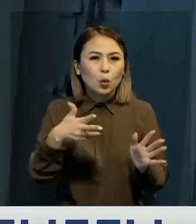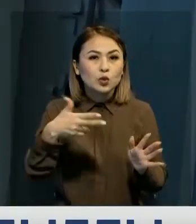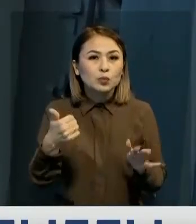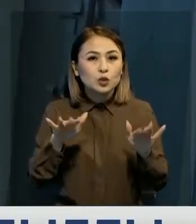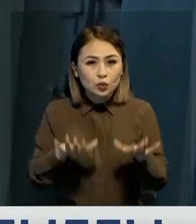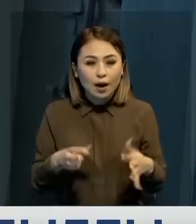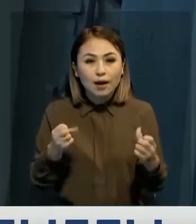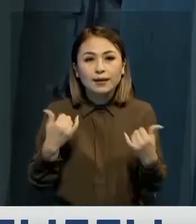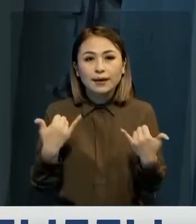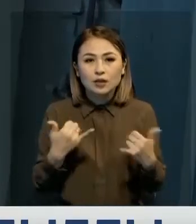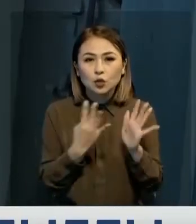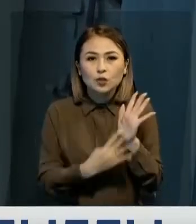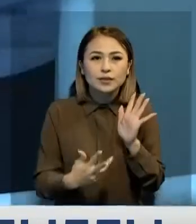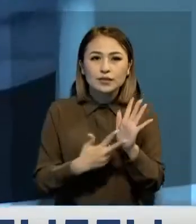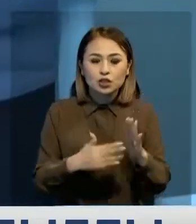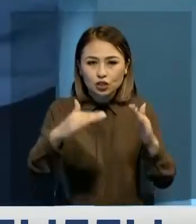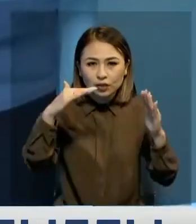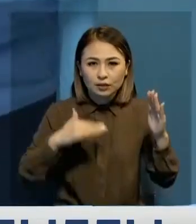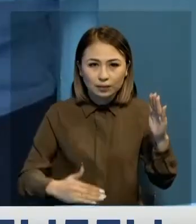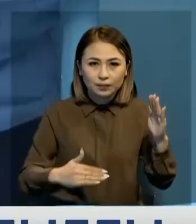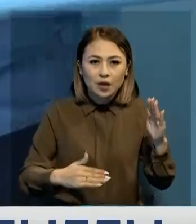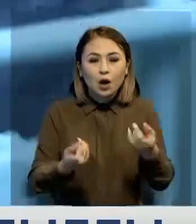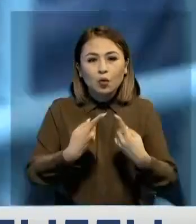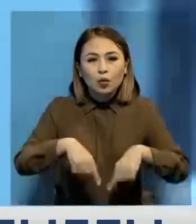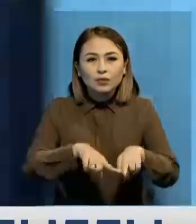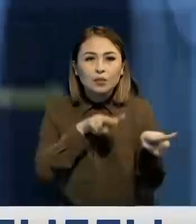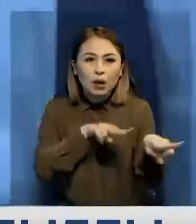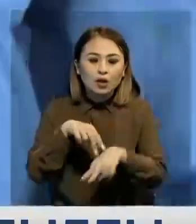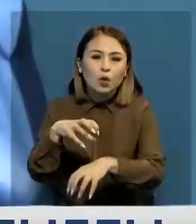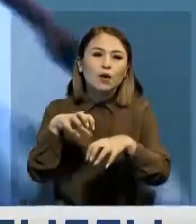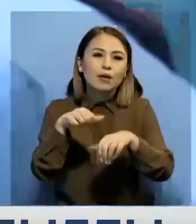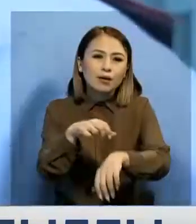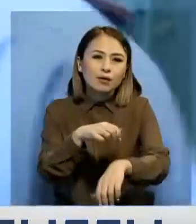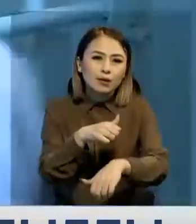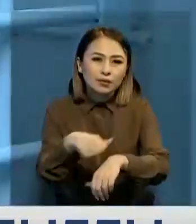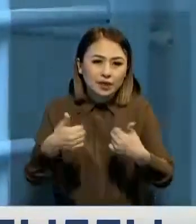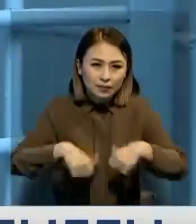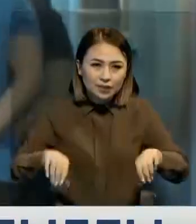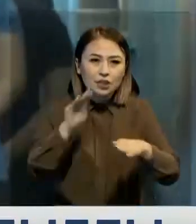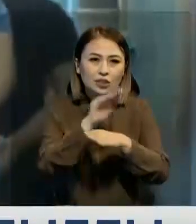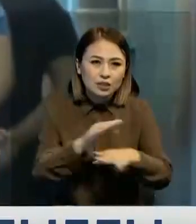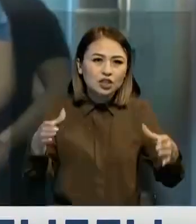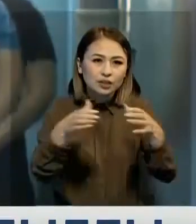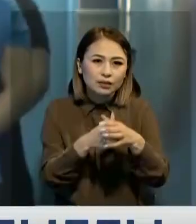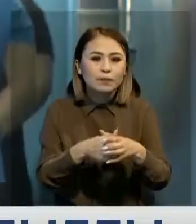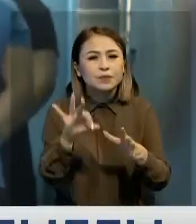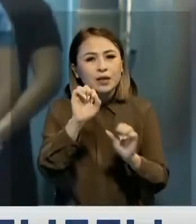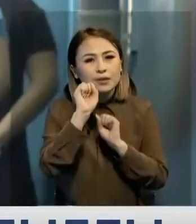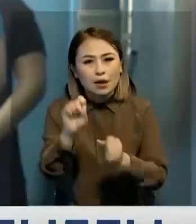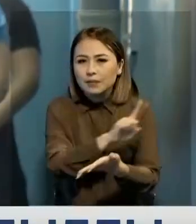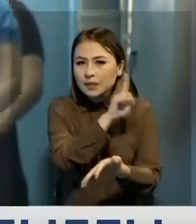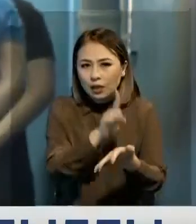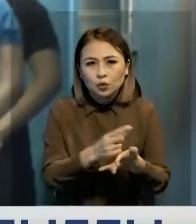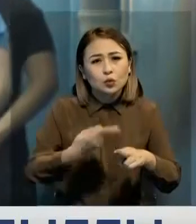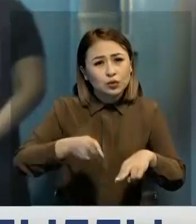еді. Ал қазір 98-ші сатыға жылжыған. Қоғамдық бақылау комиссиясы жазасын өтеп жатқандардың құқығы тапталмауы керек дейді.